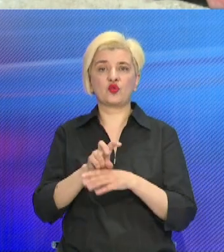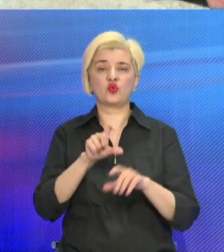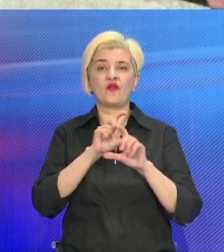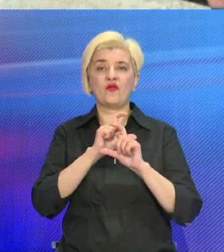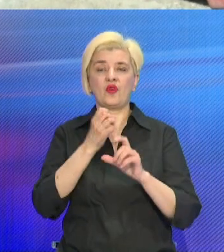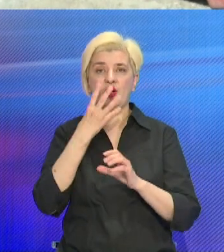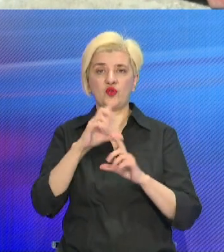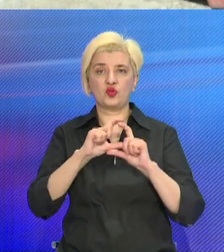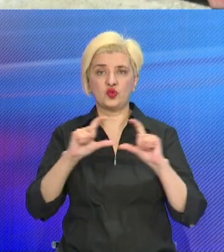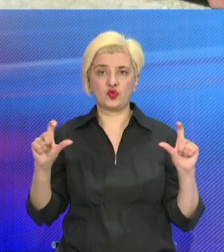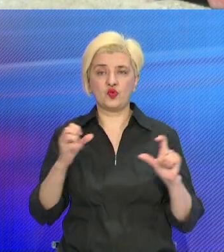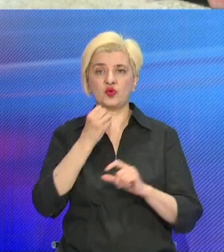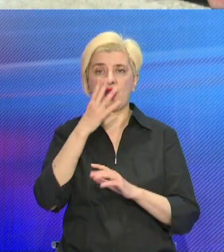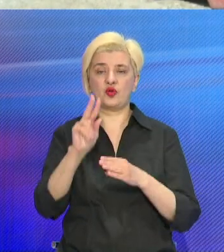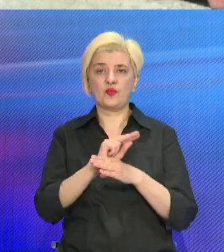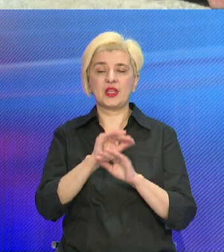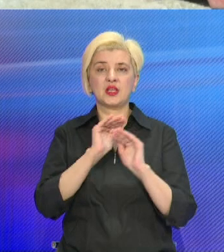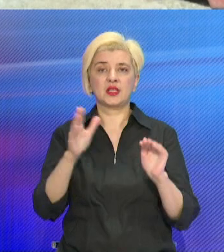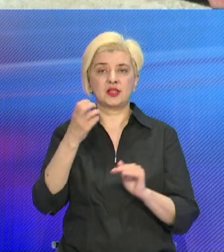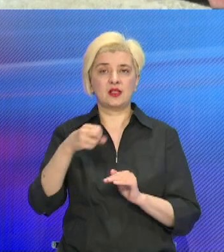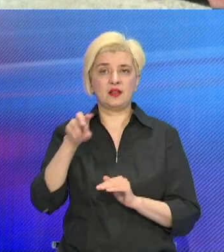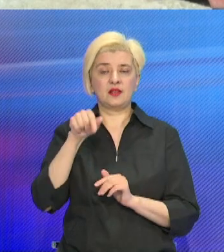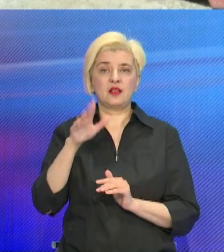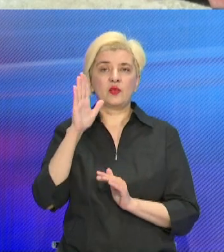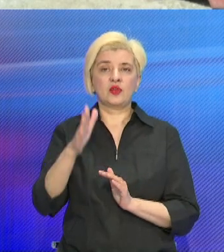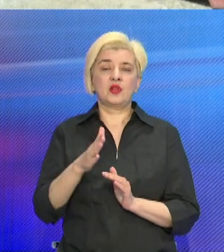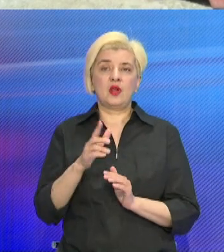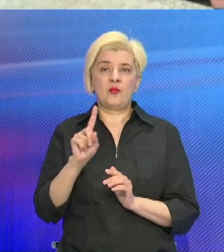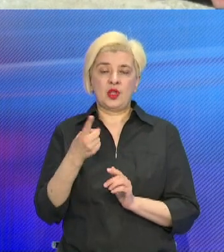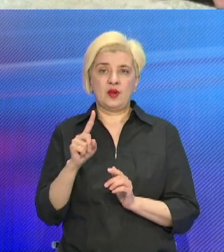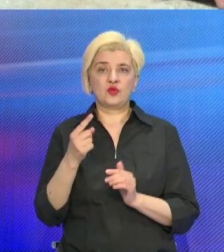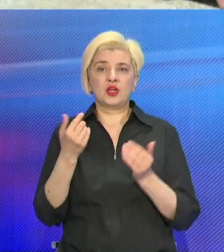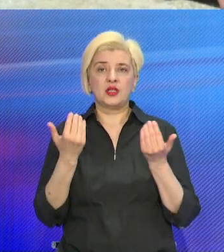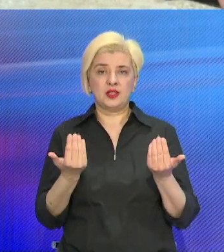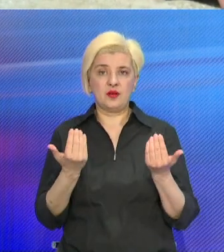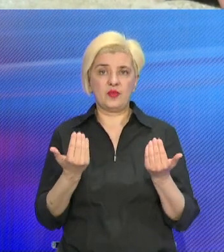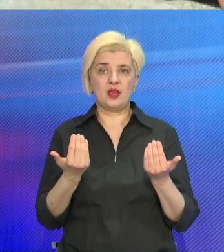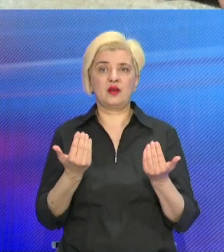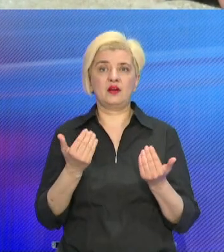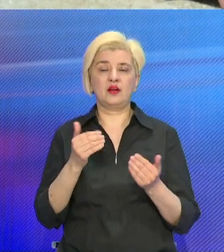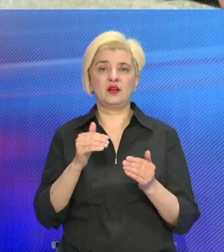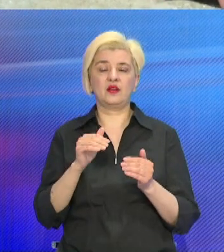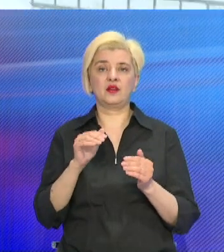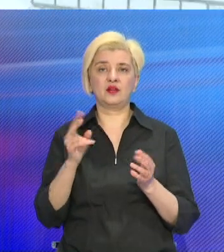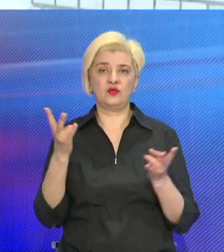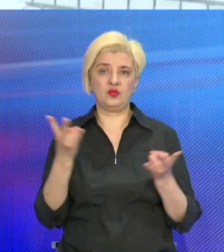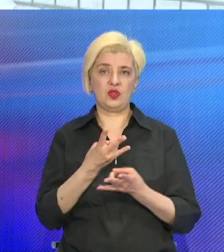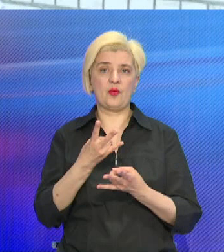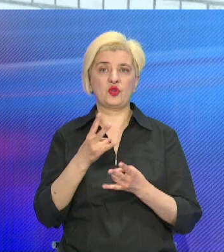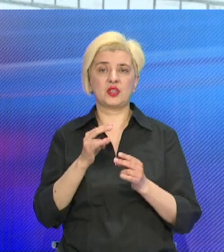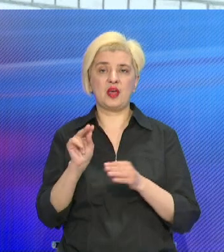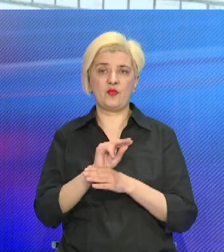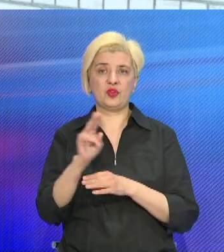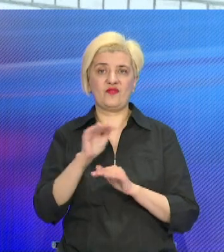ремонтом. Детский сад здесь будет, потому что, мягко говоря, на теперешний момент требуется ремонт саду, не только такой косметический. У нас